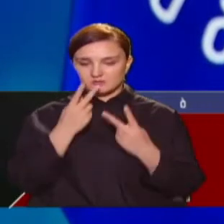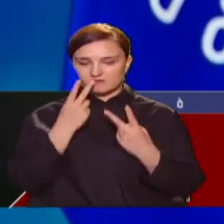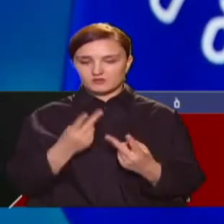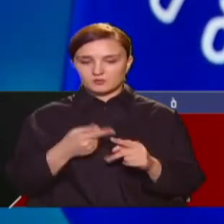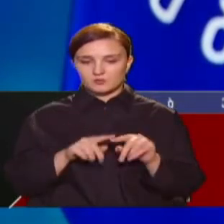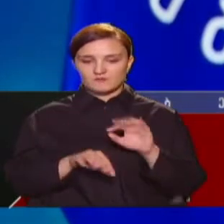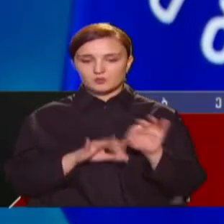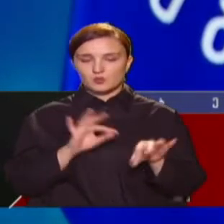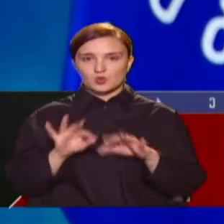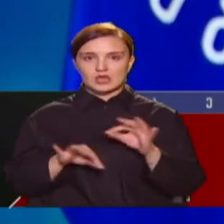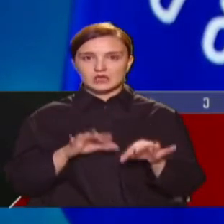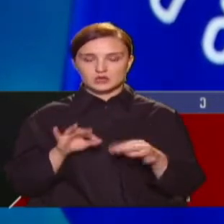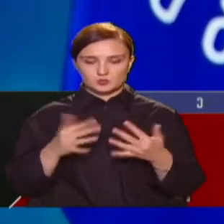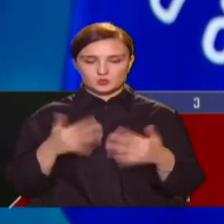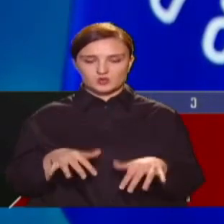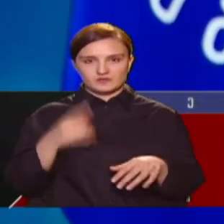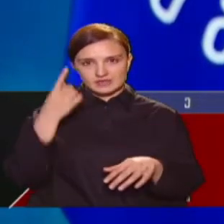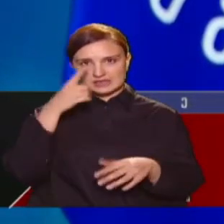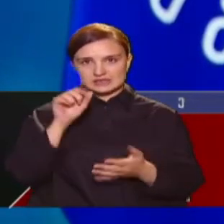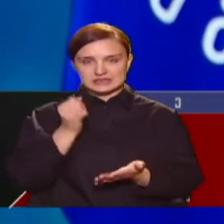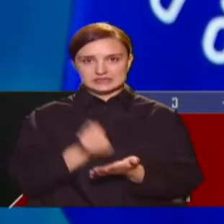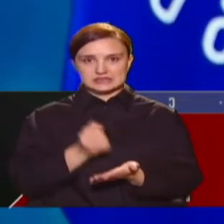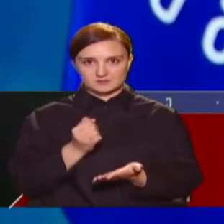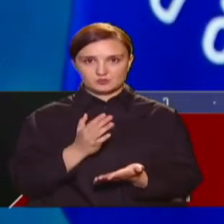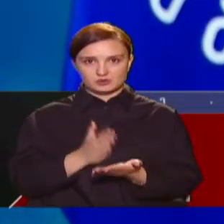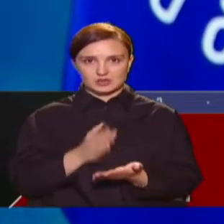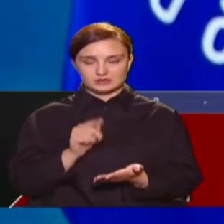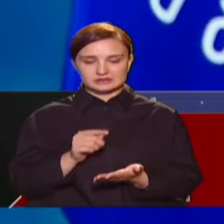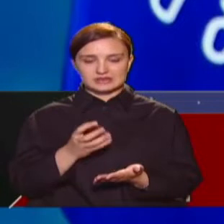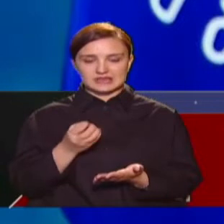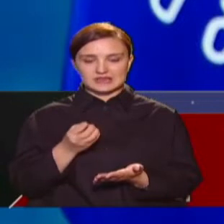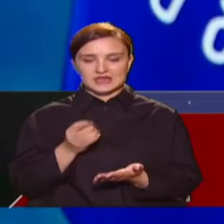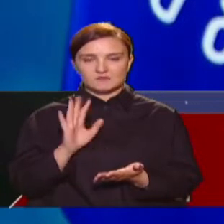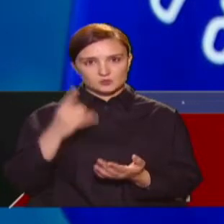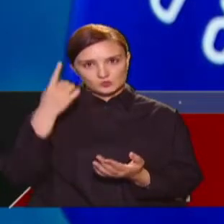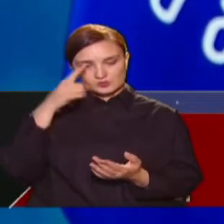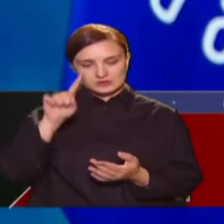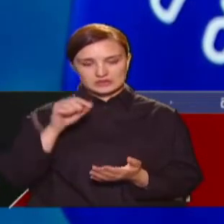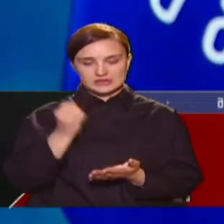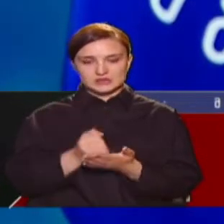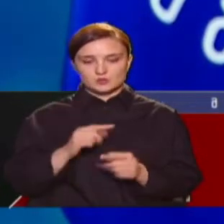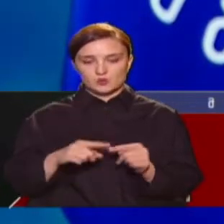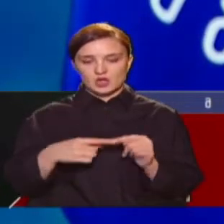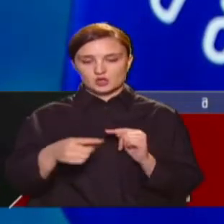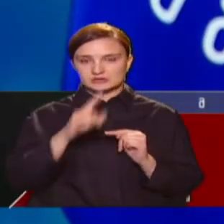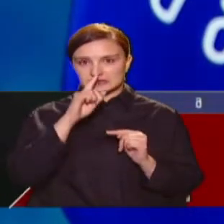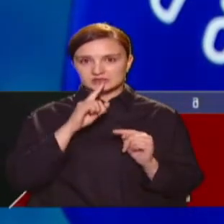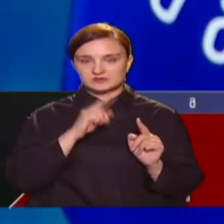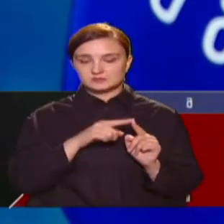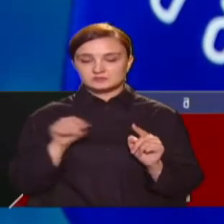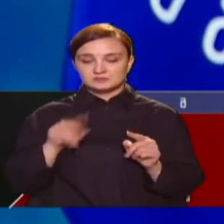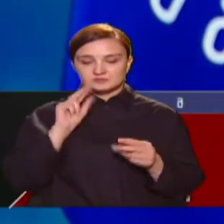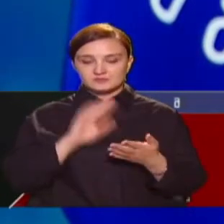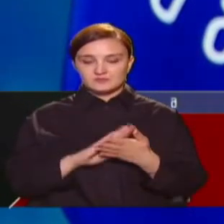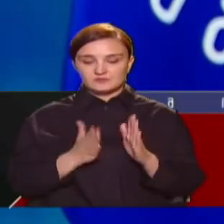პროექტები სახით უკვე ინიცირებულია რამდენიმე და რამდენიმე კიდევ დაინიცირდება უახლოესი ერთი თვის განმავლობაში. იმ